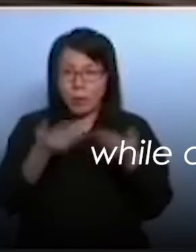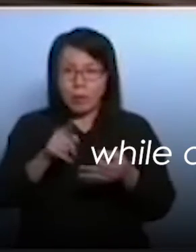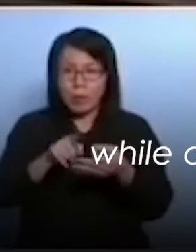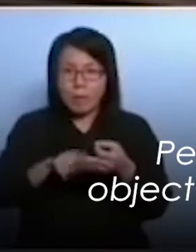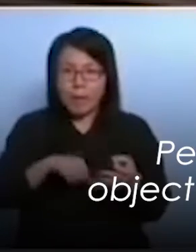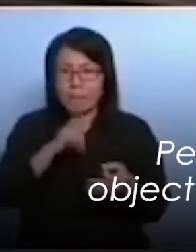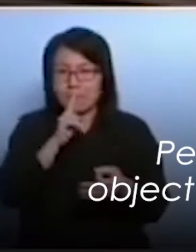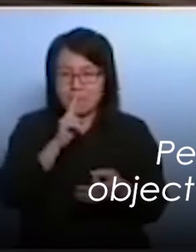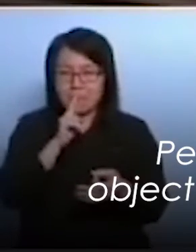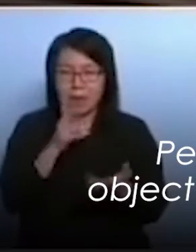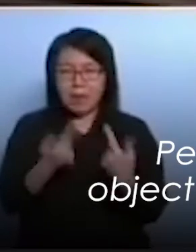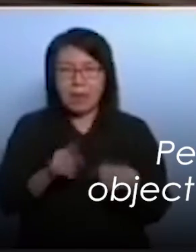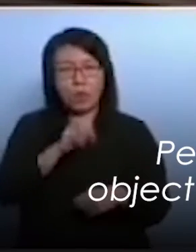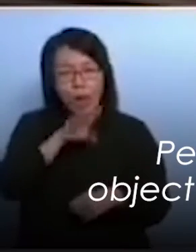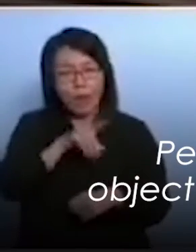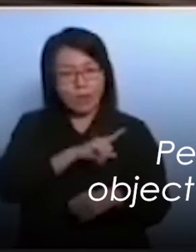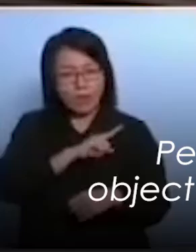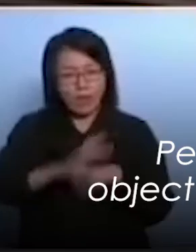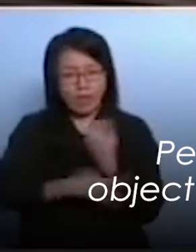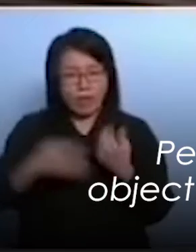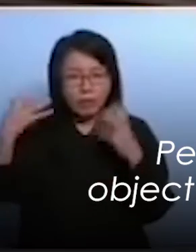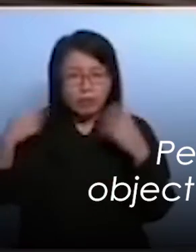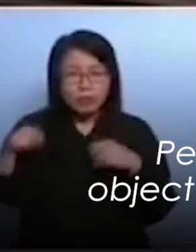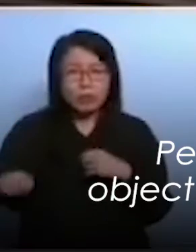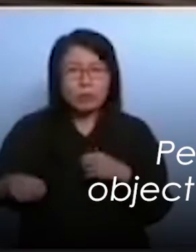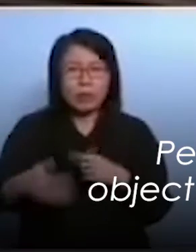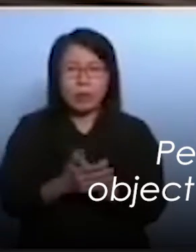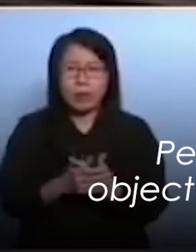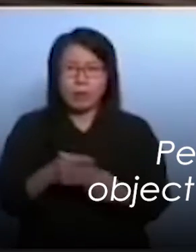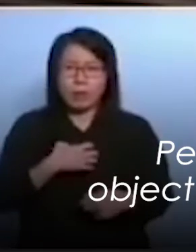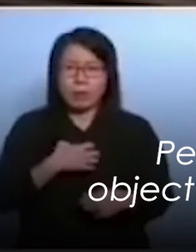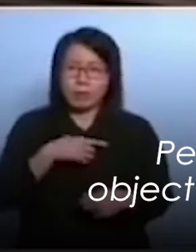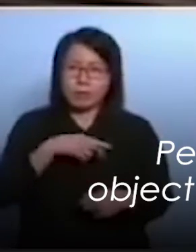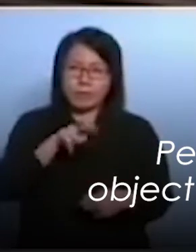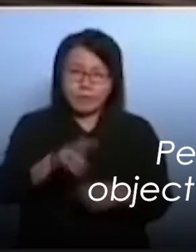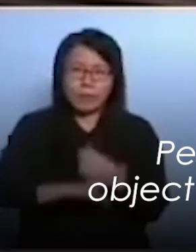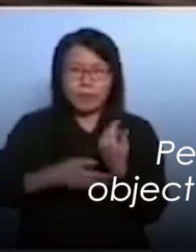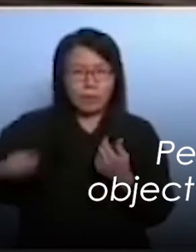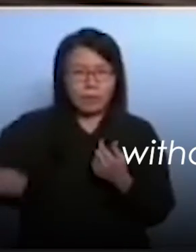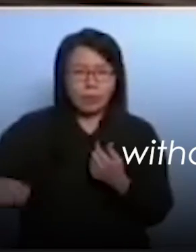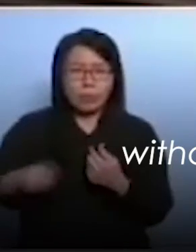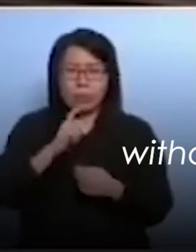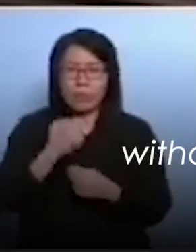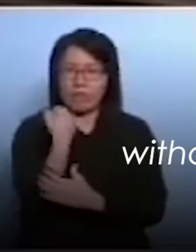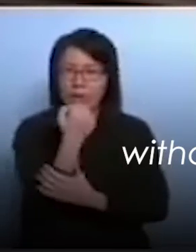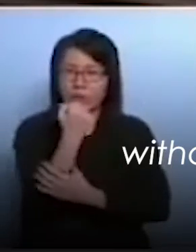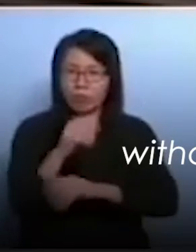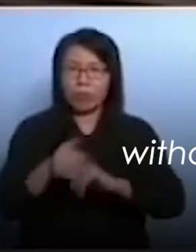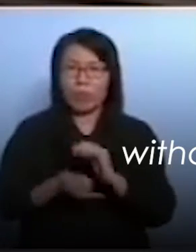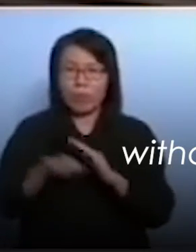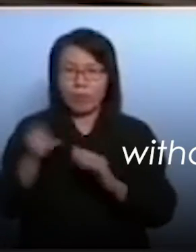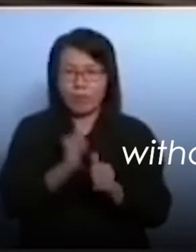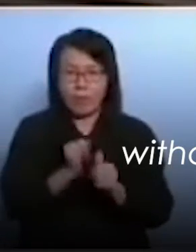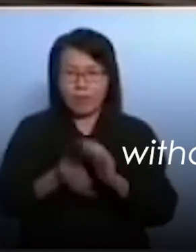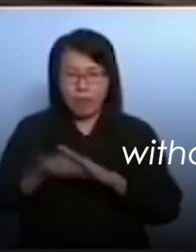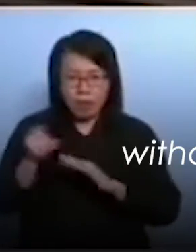官，產生咗公眾覺得法官係有反對修例嘅效果，而又唔需要負上